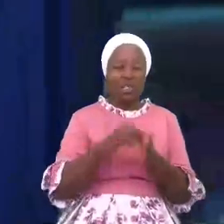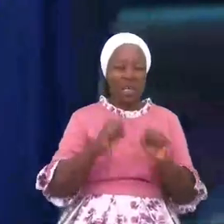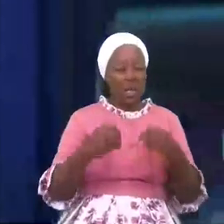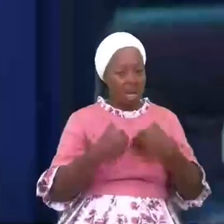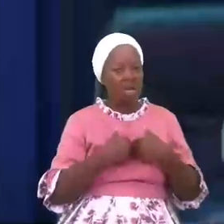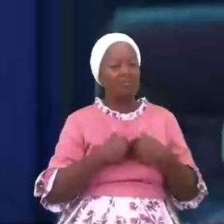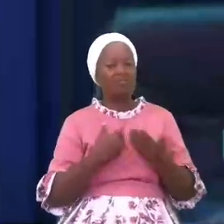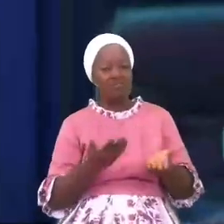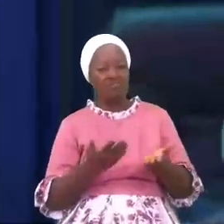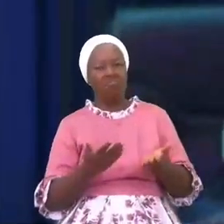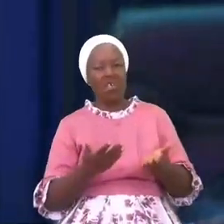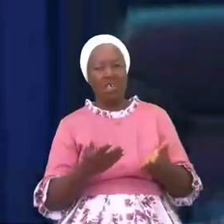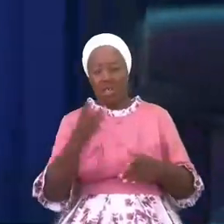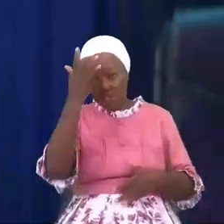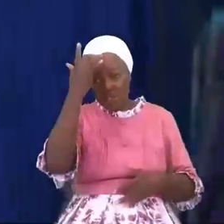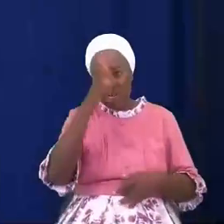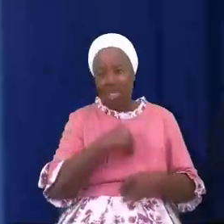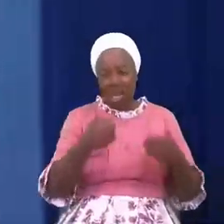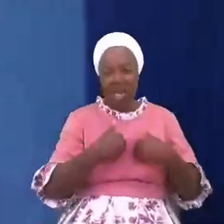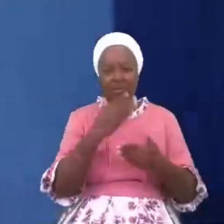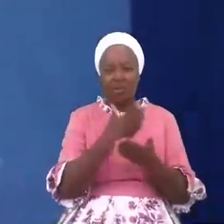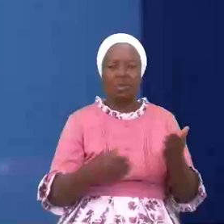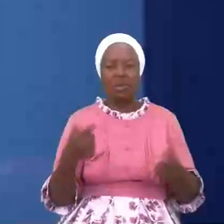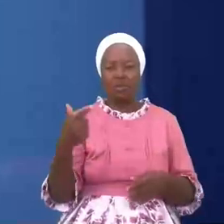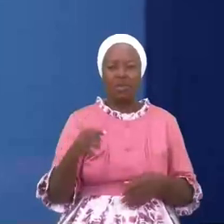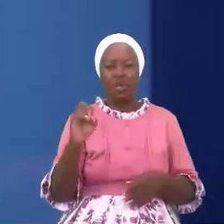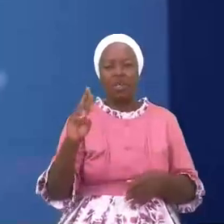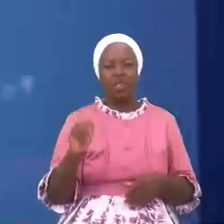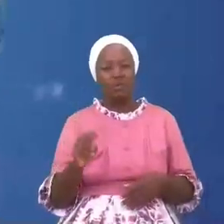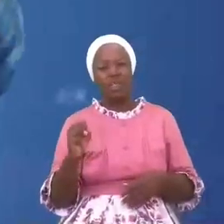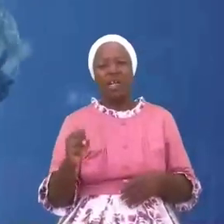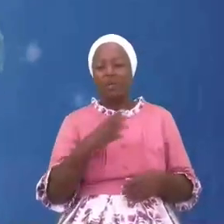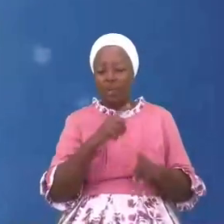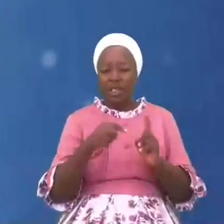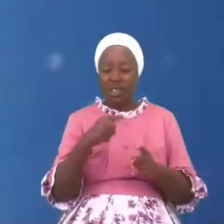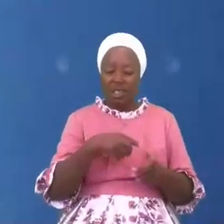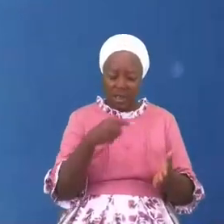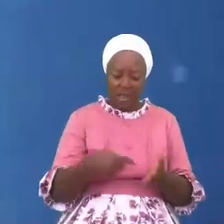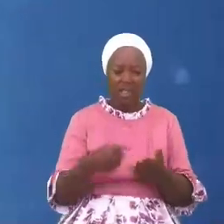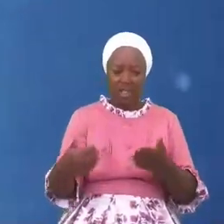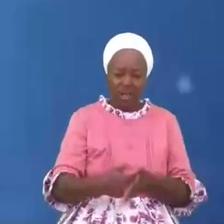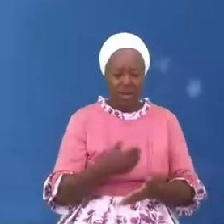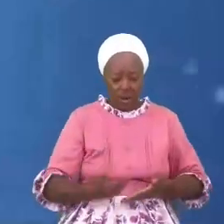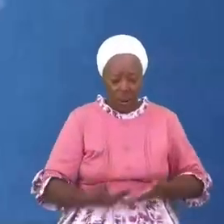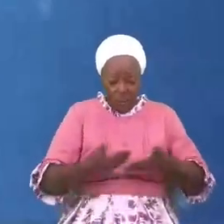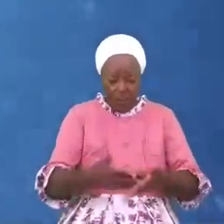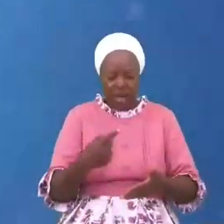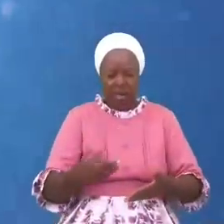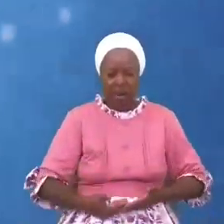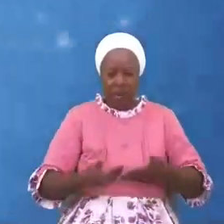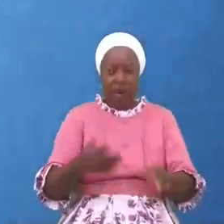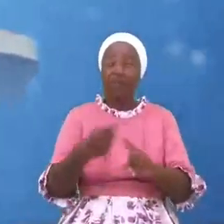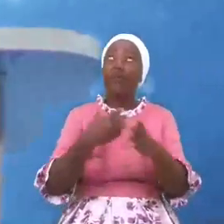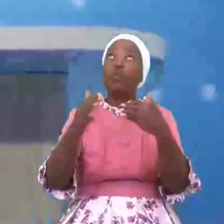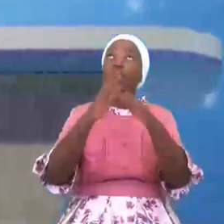peut avoir des cellules attachées à ça. Aider cette nouvelle naissance, la naissance du ciel, et